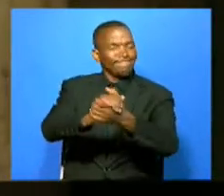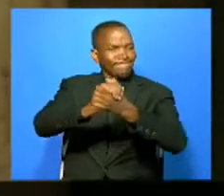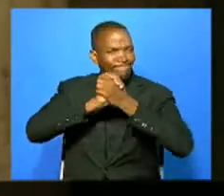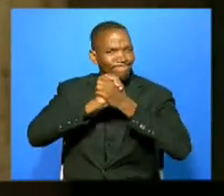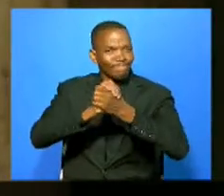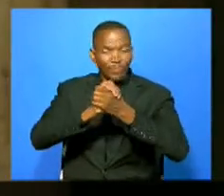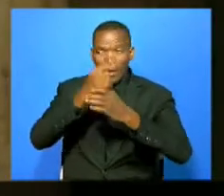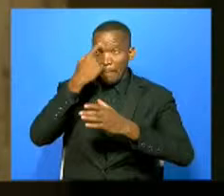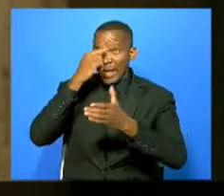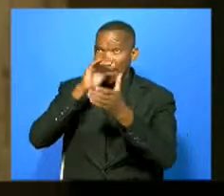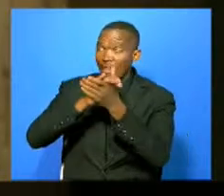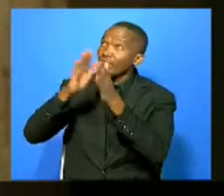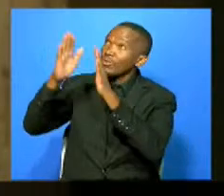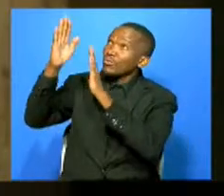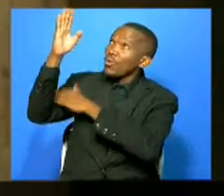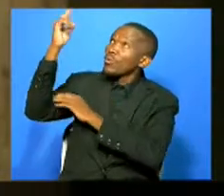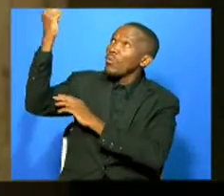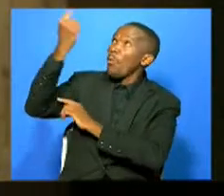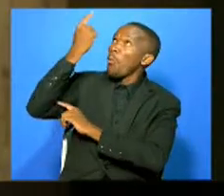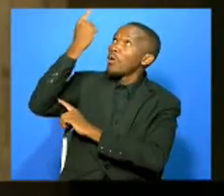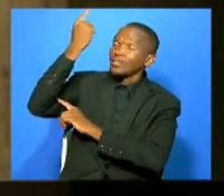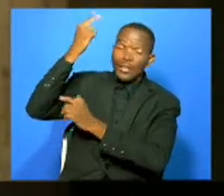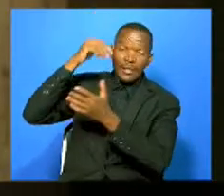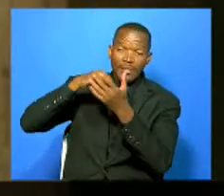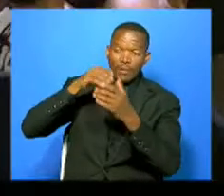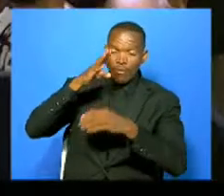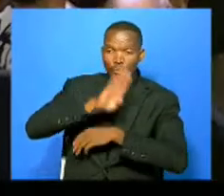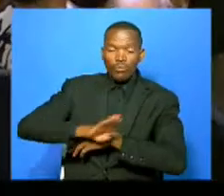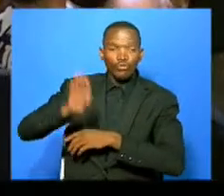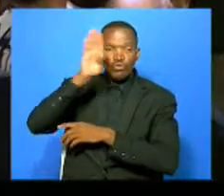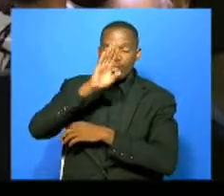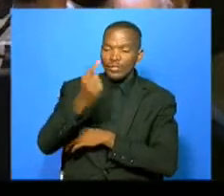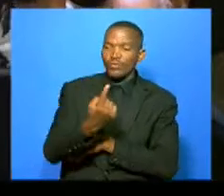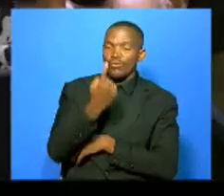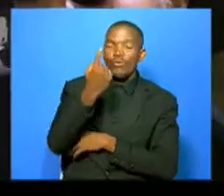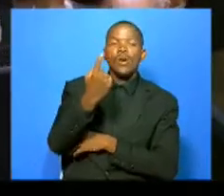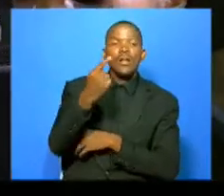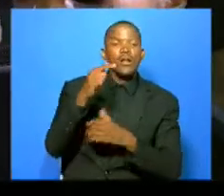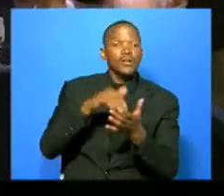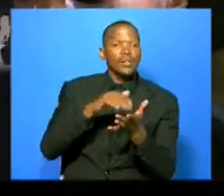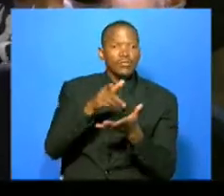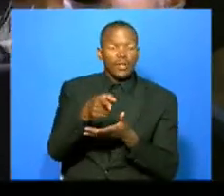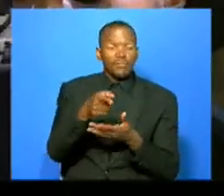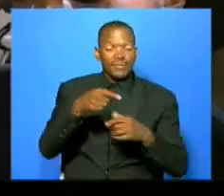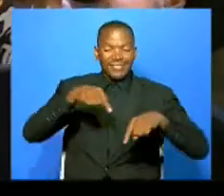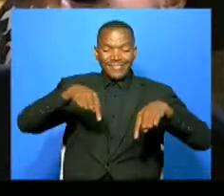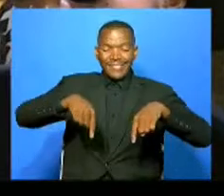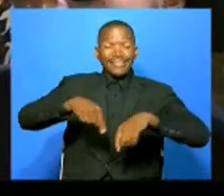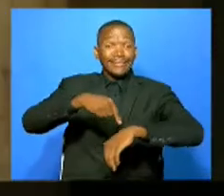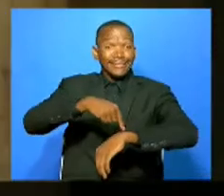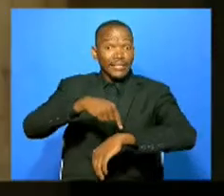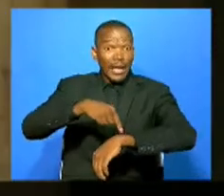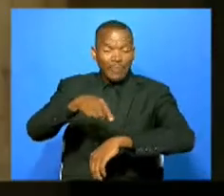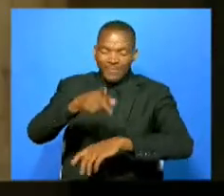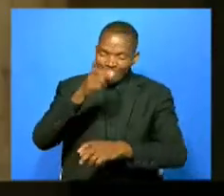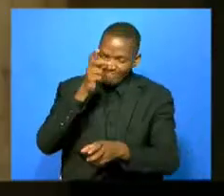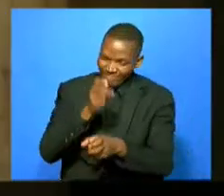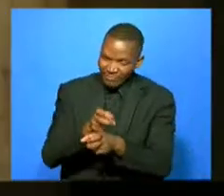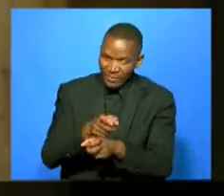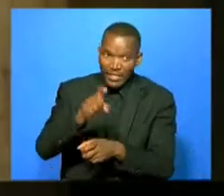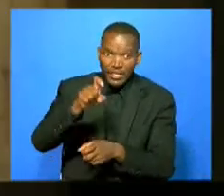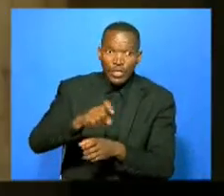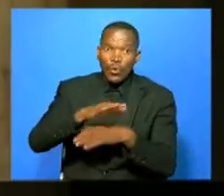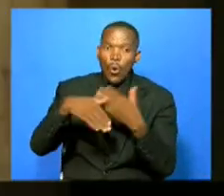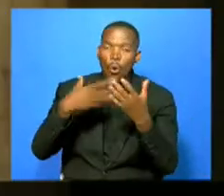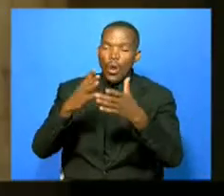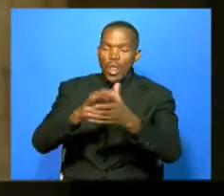dumalana gore modimo o mongwe hela ha tsela Botswana le lengwe hela mme ebile nako tsa gompieno ke tse di tlhokang hela gore re